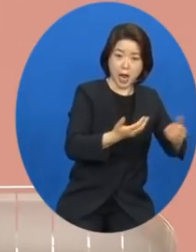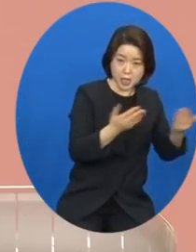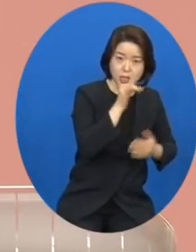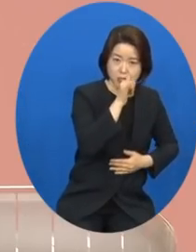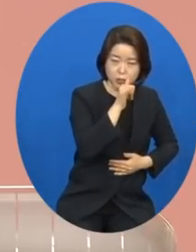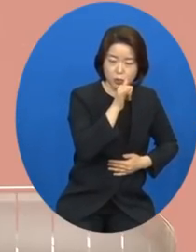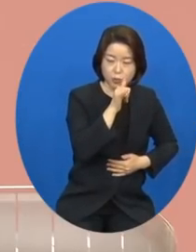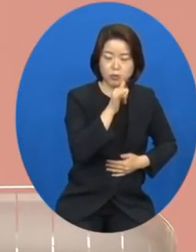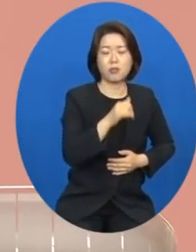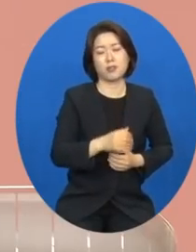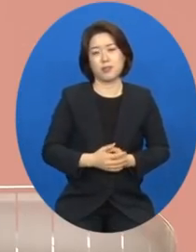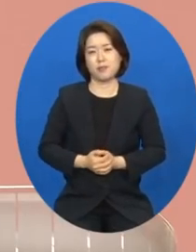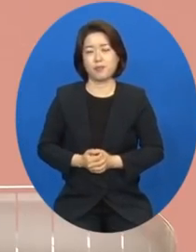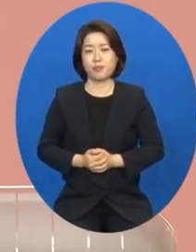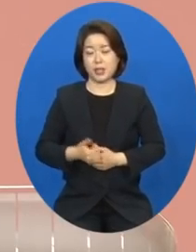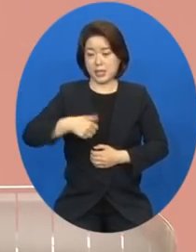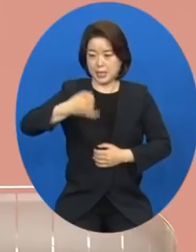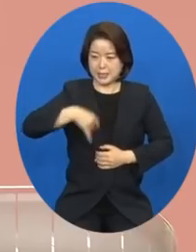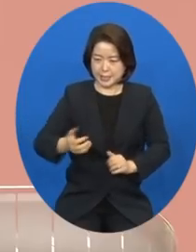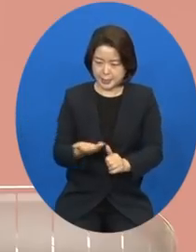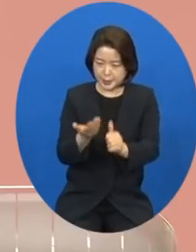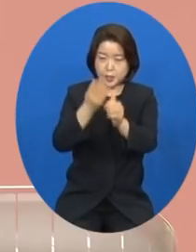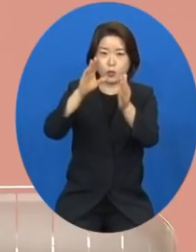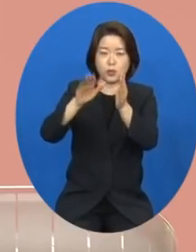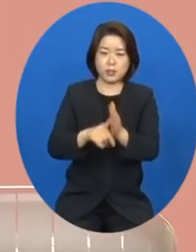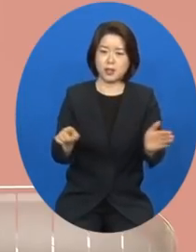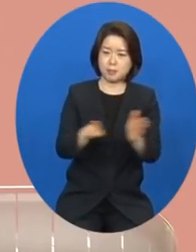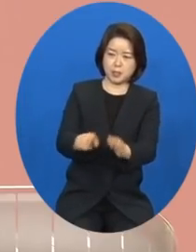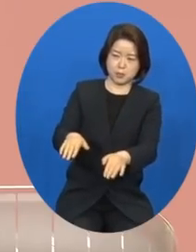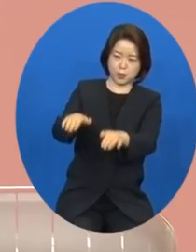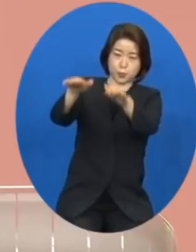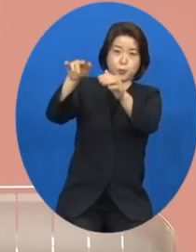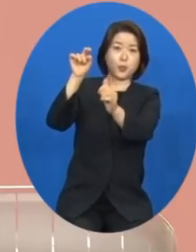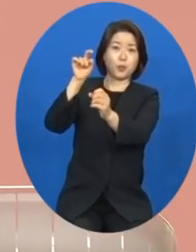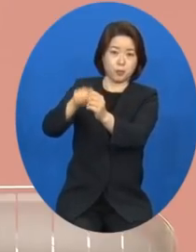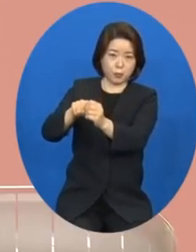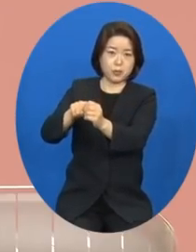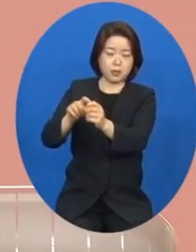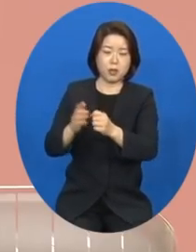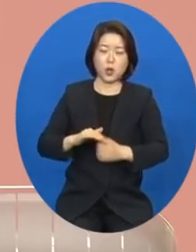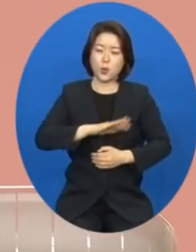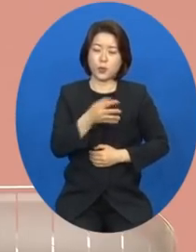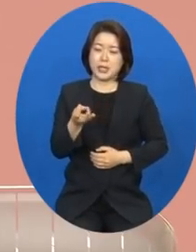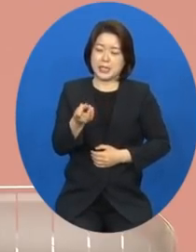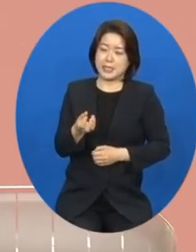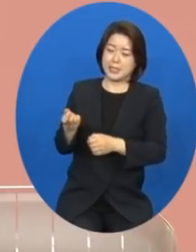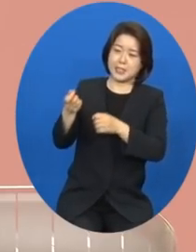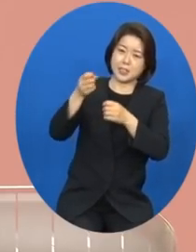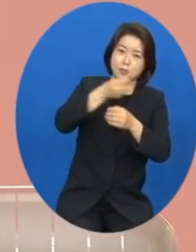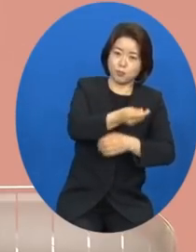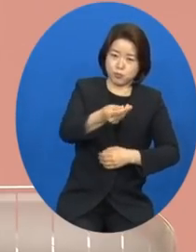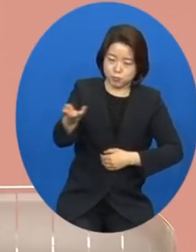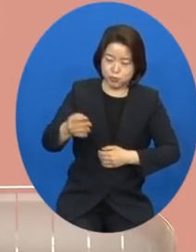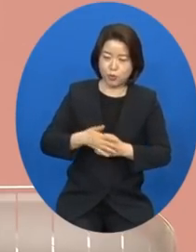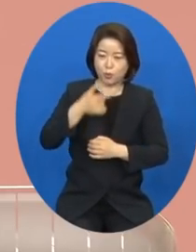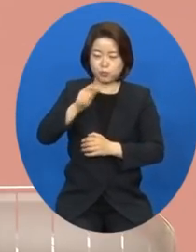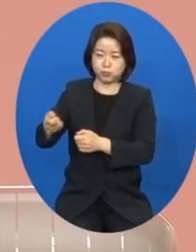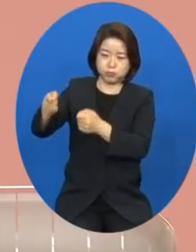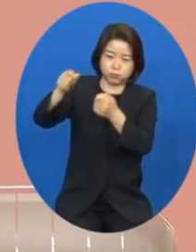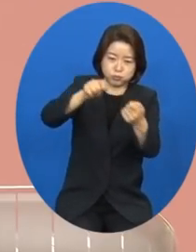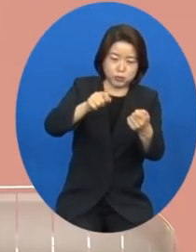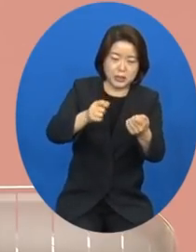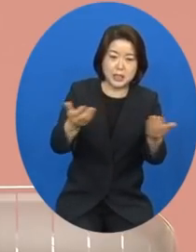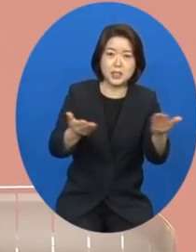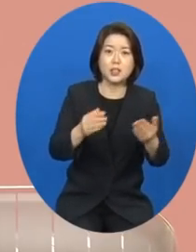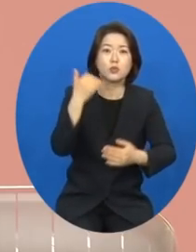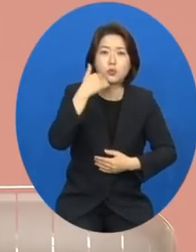있다는 겁니다 자녀 양육을 위해서 믿음으로 자라기 위해서 우리가 씨를 뿌리고 물을 주는 역할을 우리가 해야